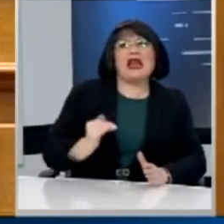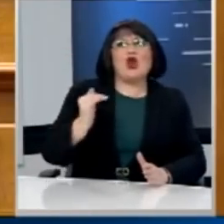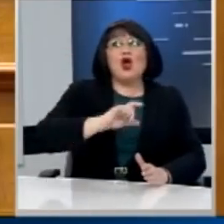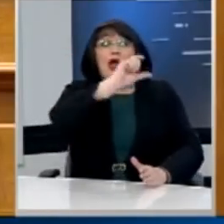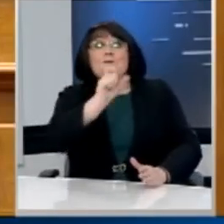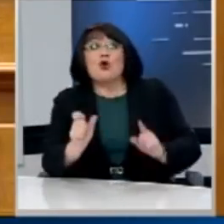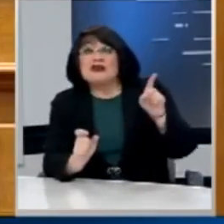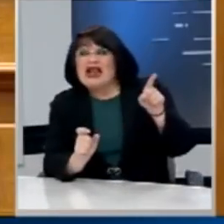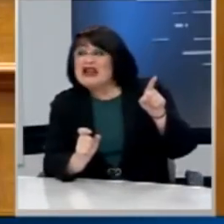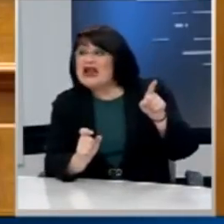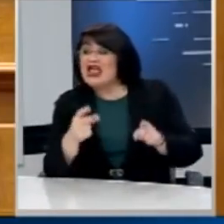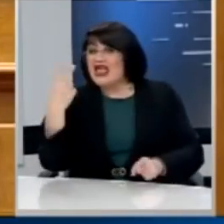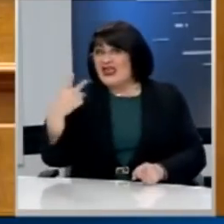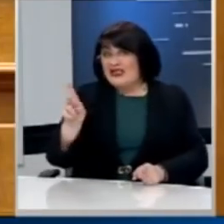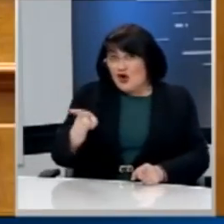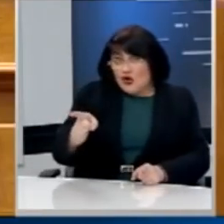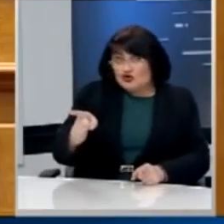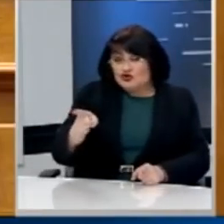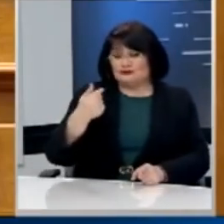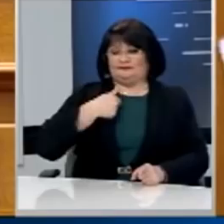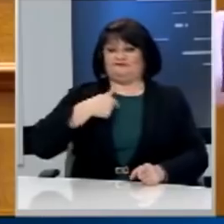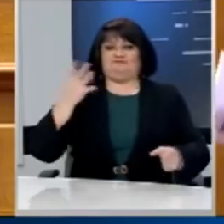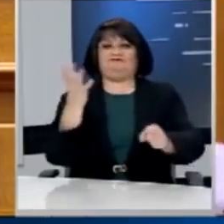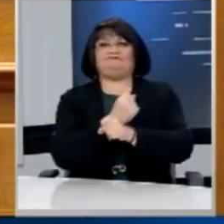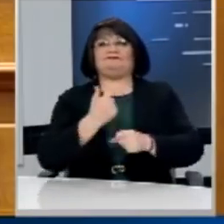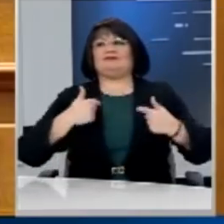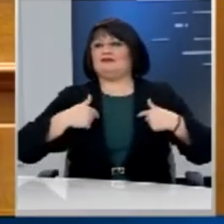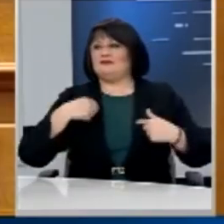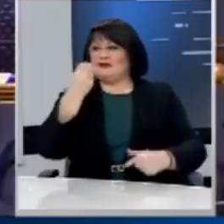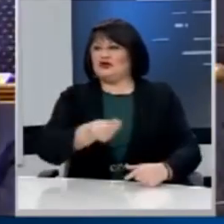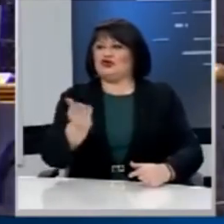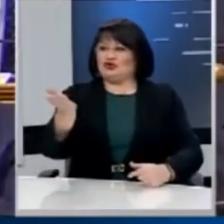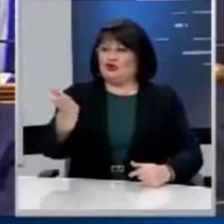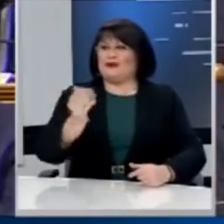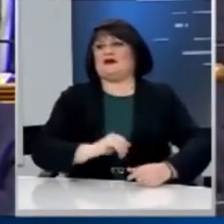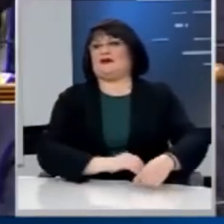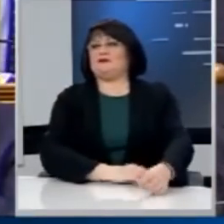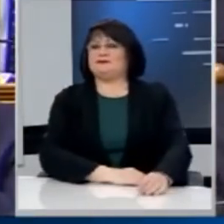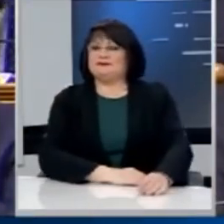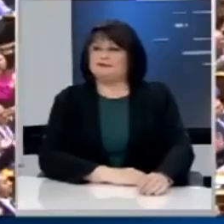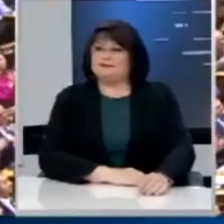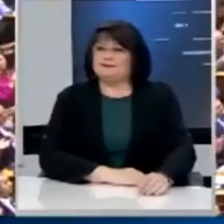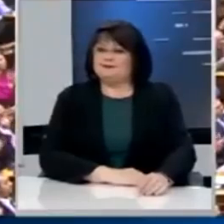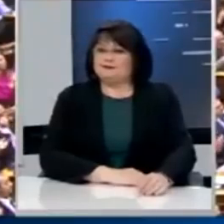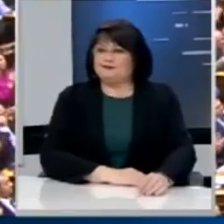της Ιταλίας, κύριε Τσίπρα. Δεν είναι δικό σας δημιούργημα αυτό, είναι δημιούργημα αυτής της κυβέρνησης. Το καταφέρω στα πρακτικά, παρακαλώ.